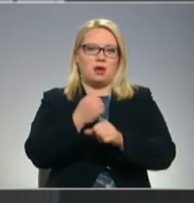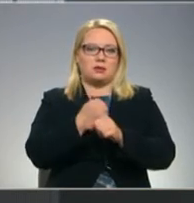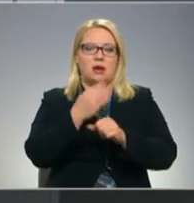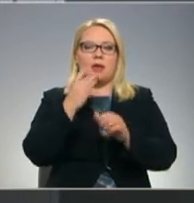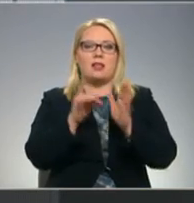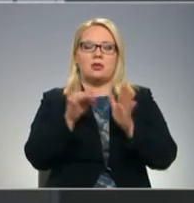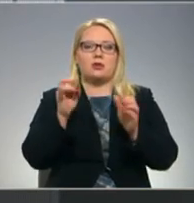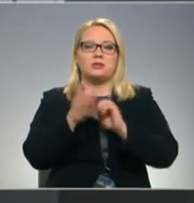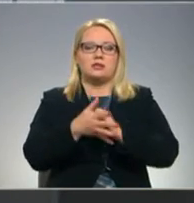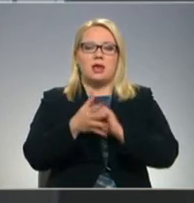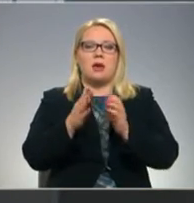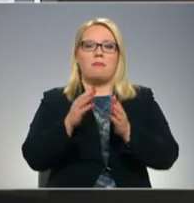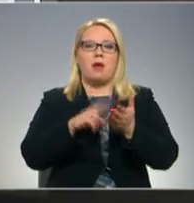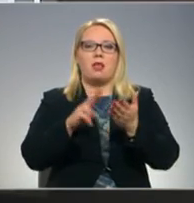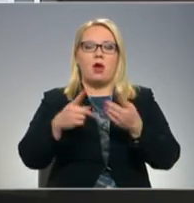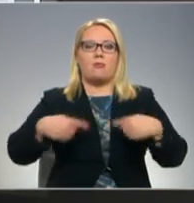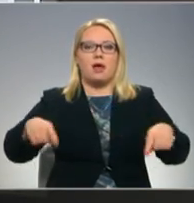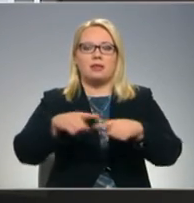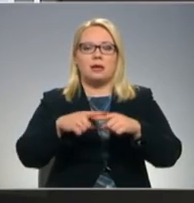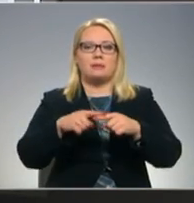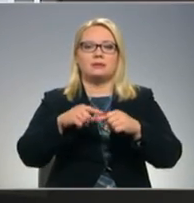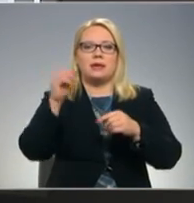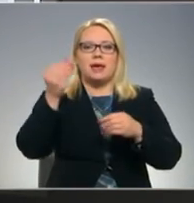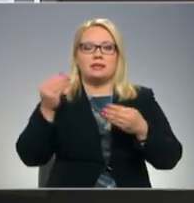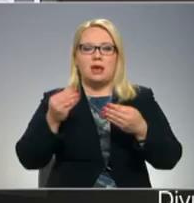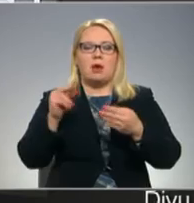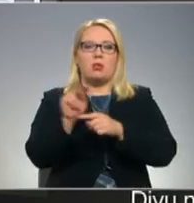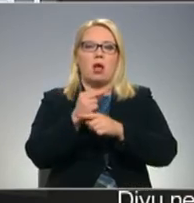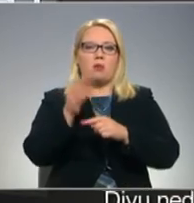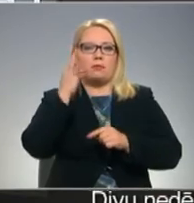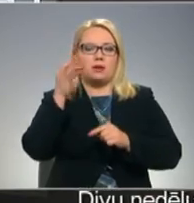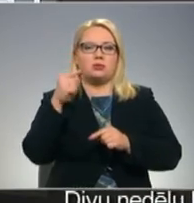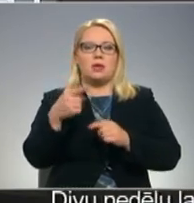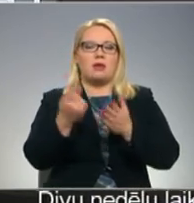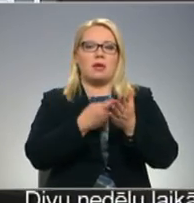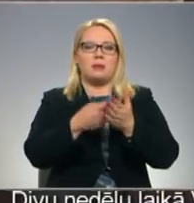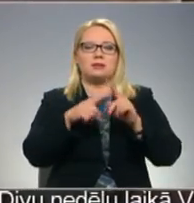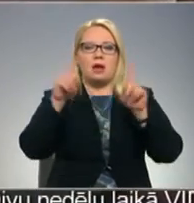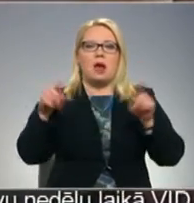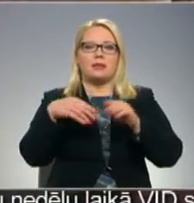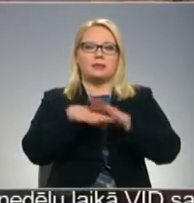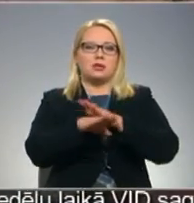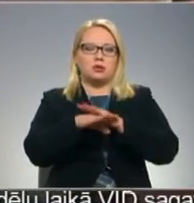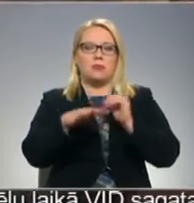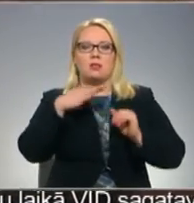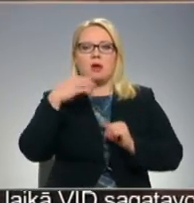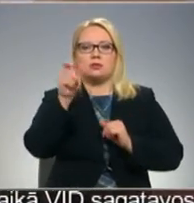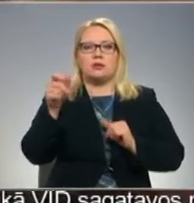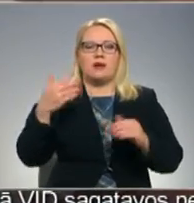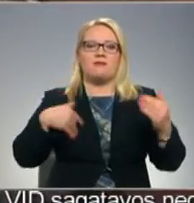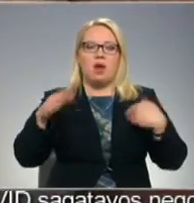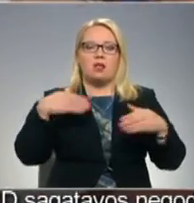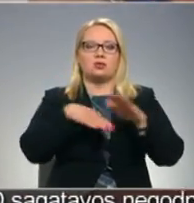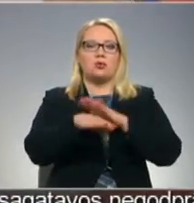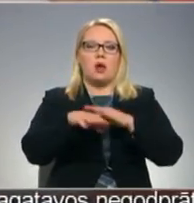Elektroniskā sistēma ļauj platības atzīmēt un labot precīzāk. Un lai arī tā vairs neprasa kartas izdrukāt, vairums cilvēku tomēr tās vēlas